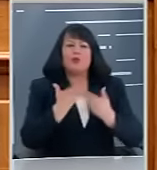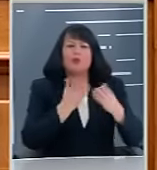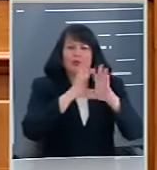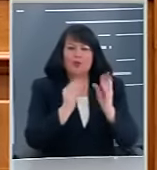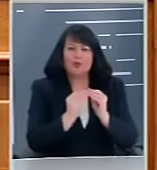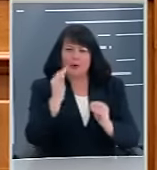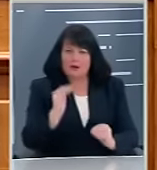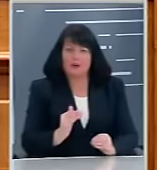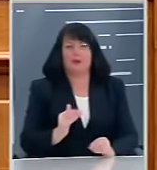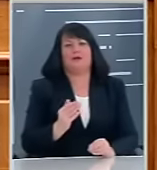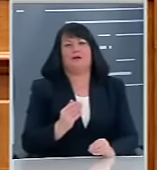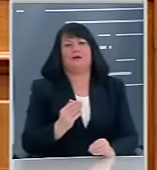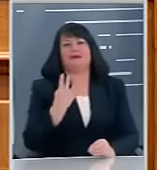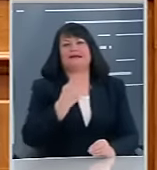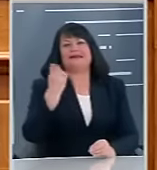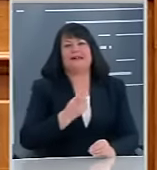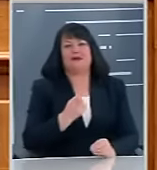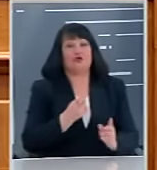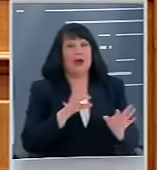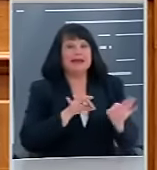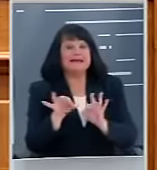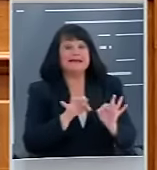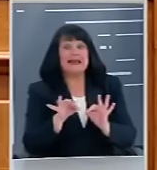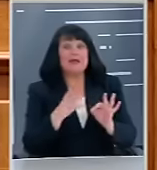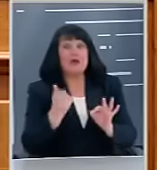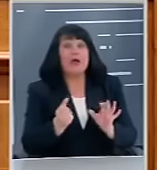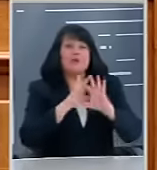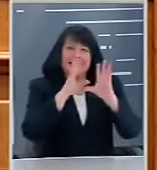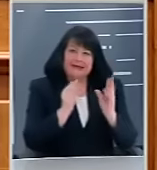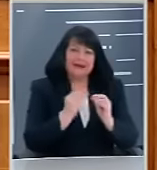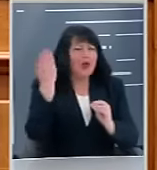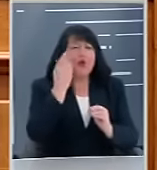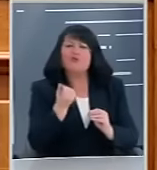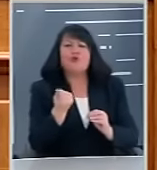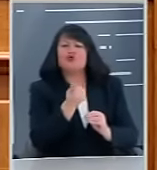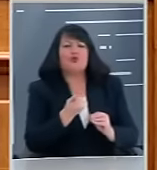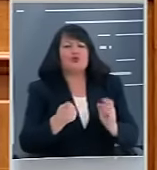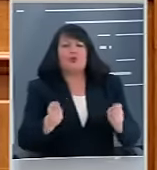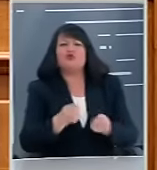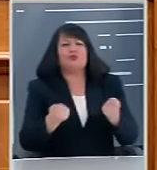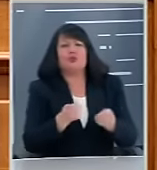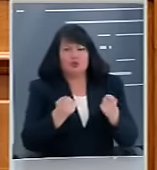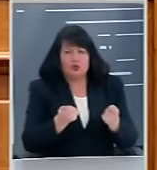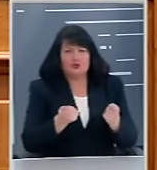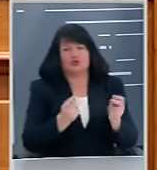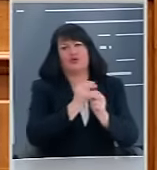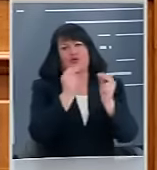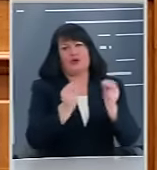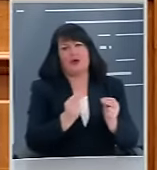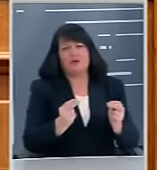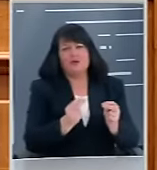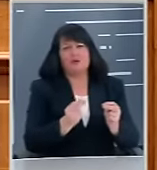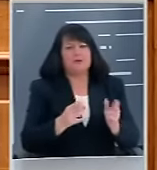μείωση τάξης του 4%, η οποία προέρχεται από σχεδιασμένες και πλήρως κοστολογισμένες δράσεις των γενικών επιτελείων και όχι ως αποτέλεσμα μιας